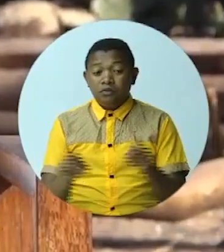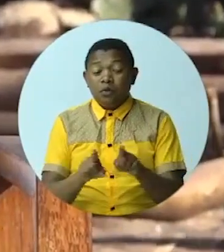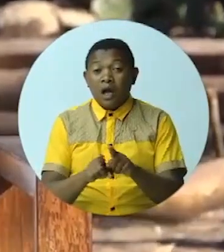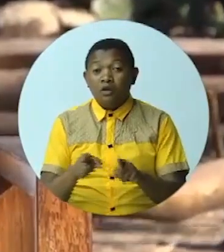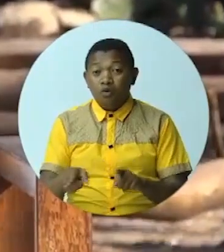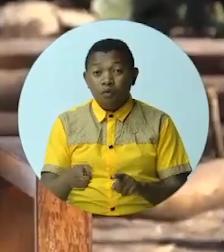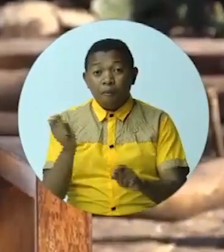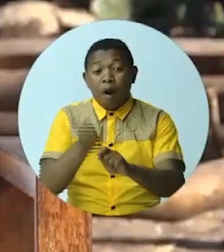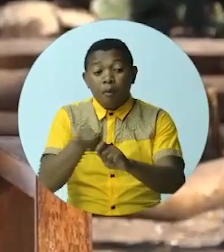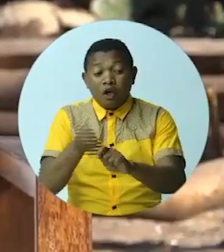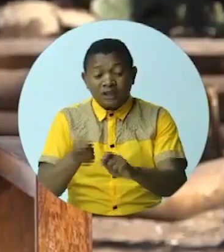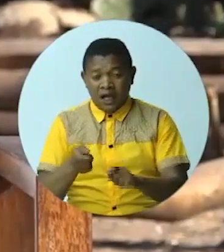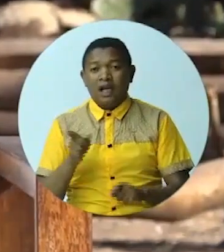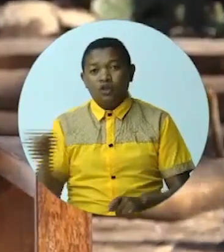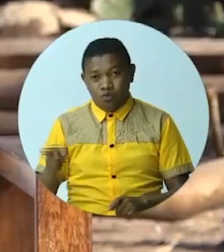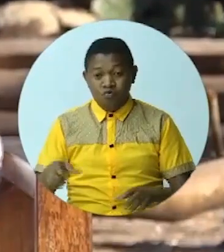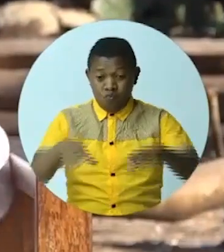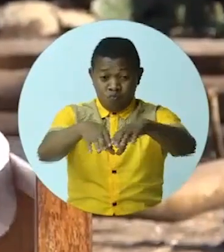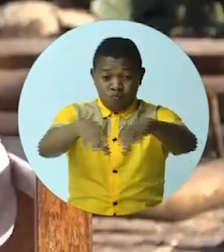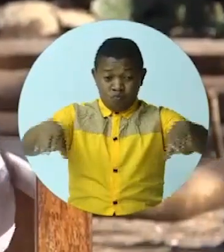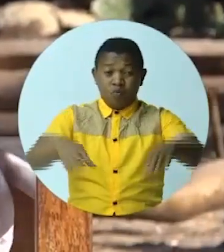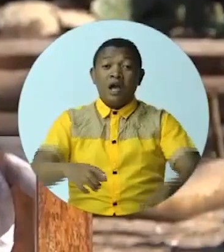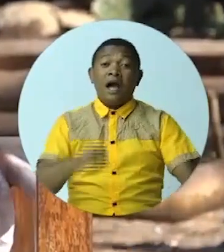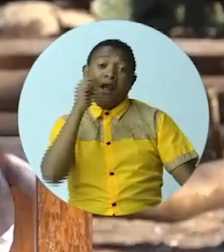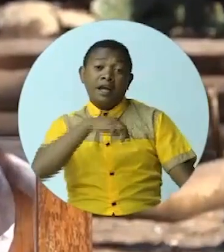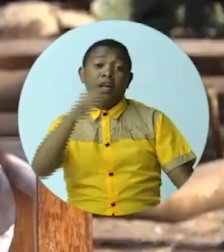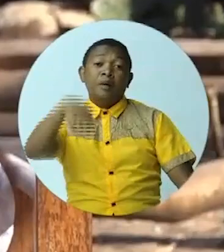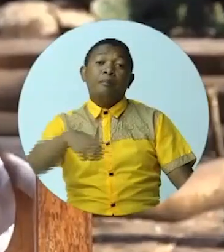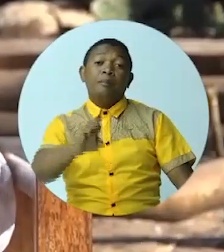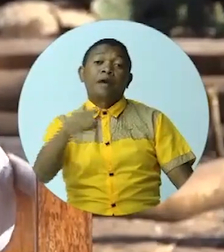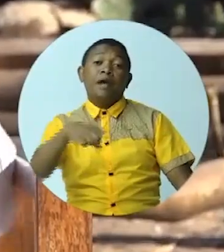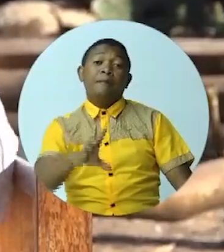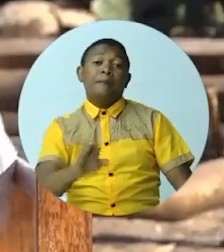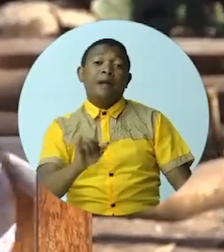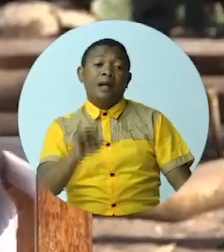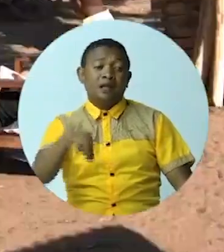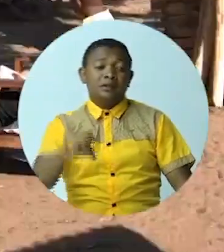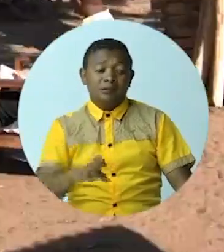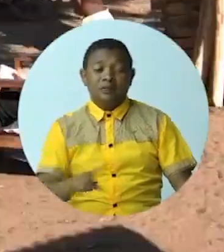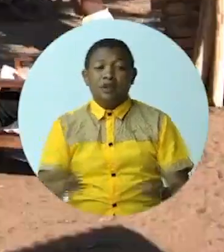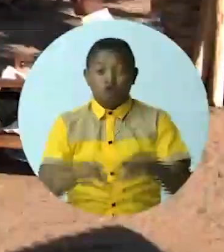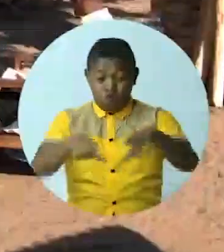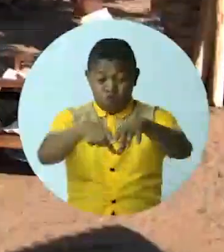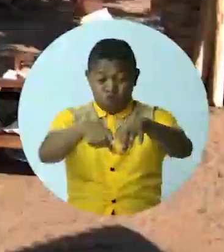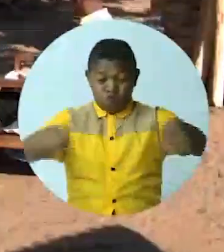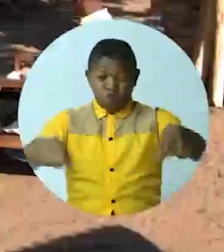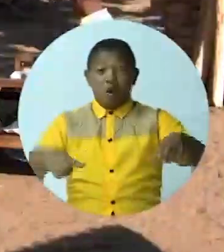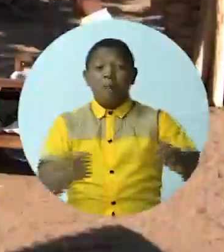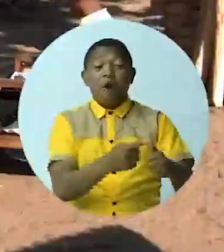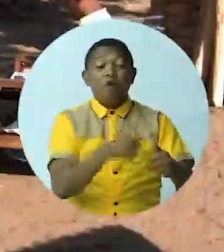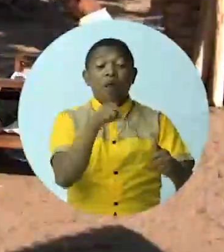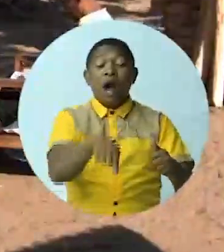izay a miala avatỳ anosy a mandalo any ambosary a manomboka mipaka hatrany Androy.